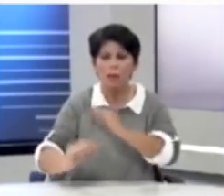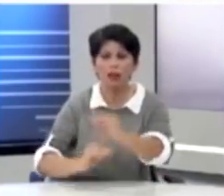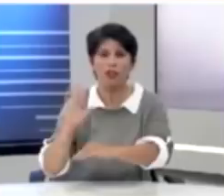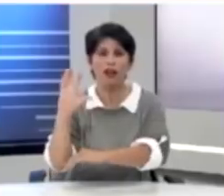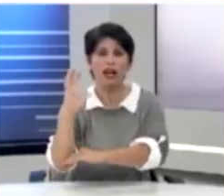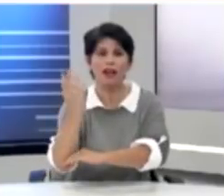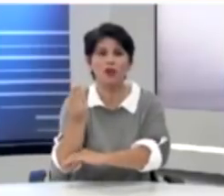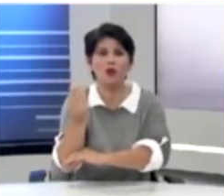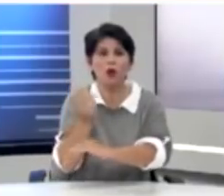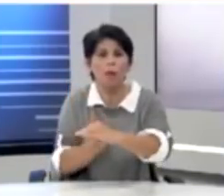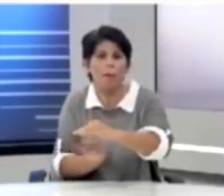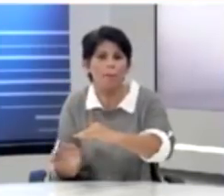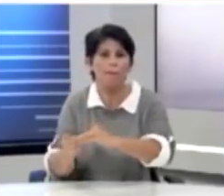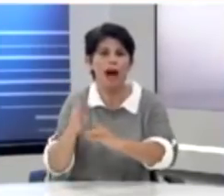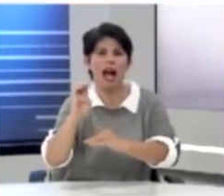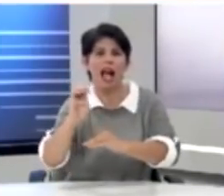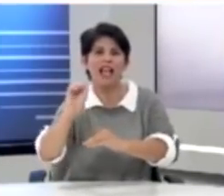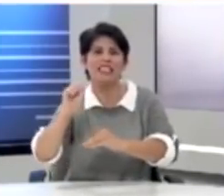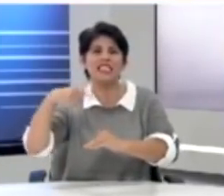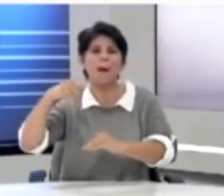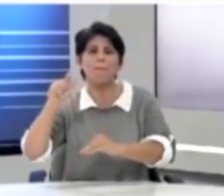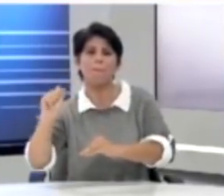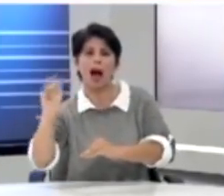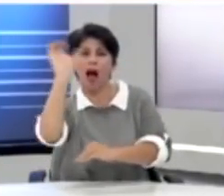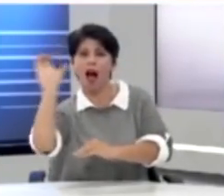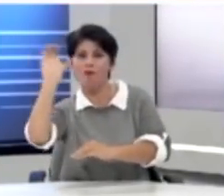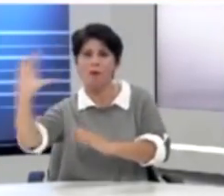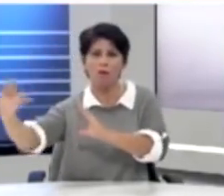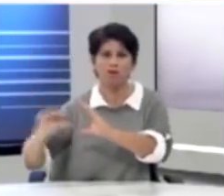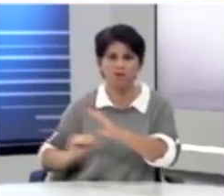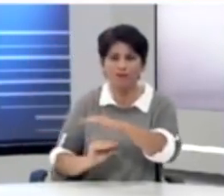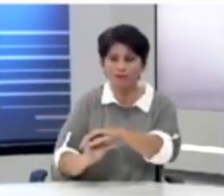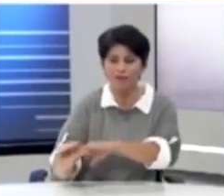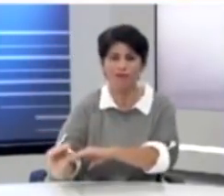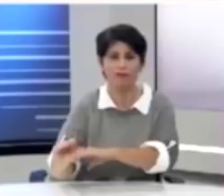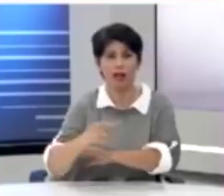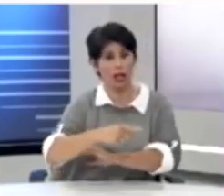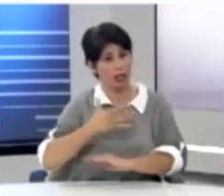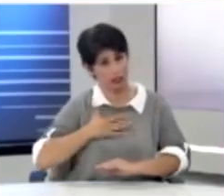μέσα από το ΕΣΠΑ. Θα μας απαντήσετε βέβαια ότι εσείς είστε υπέρ της